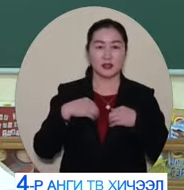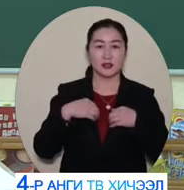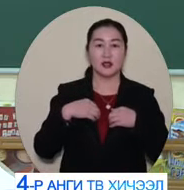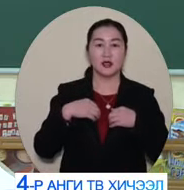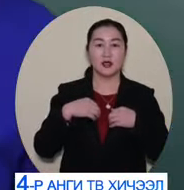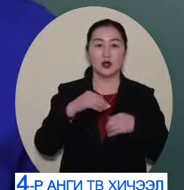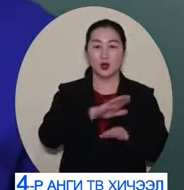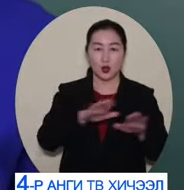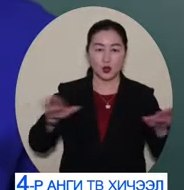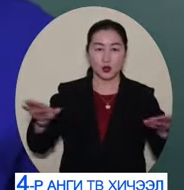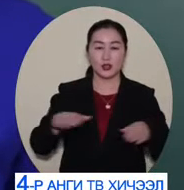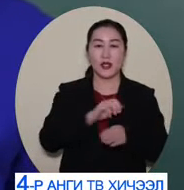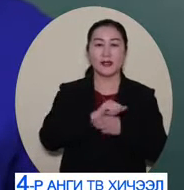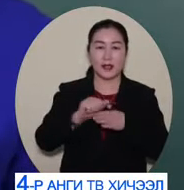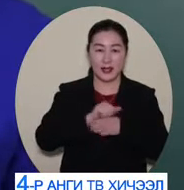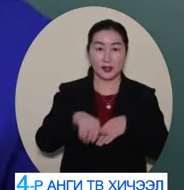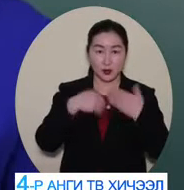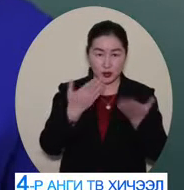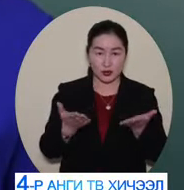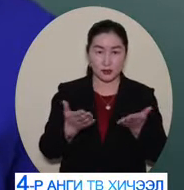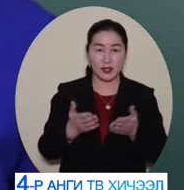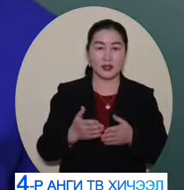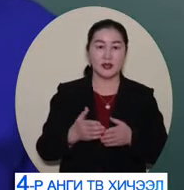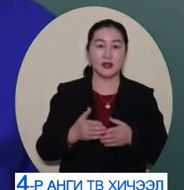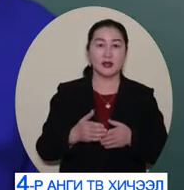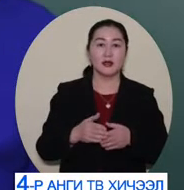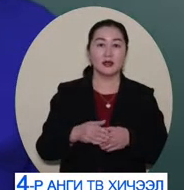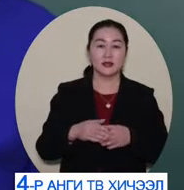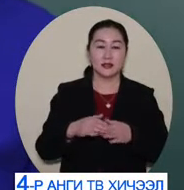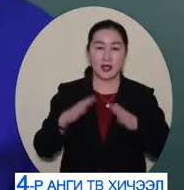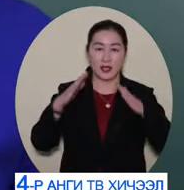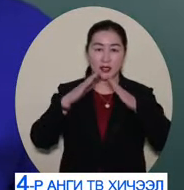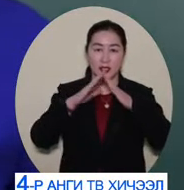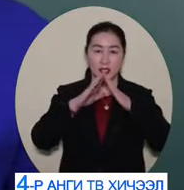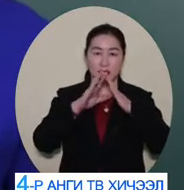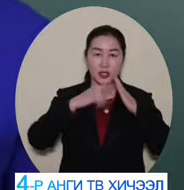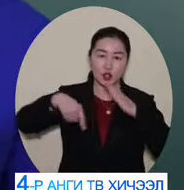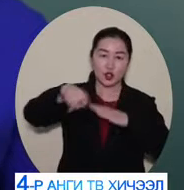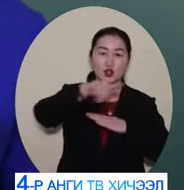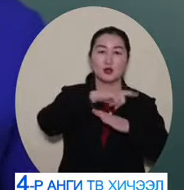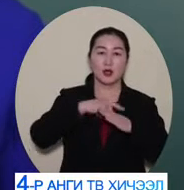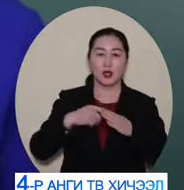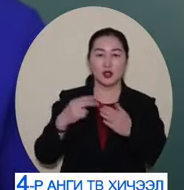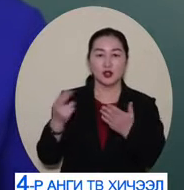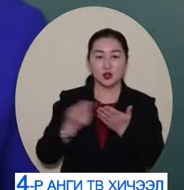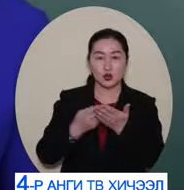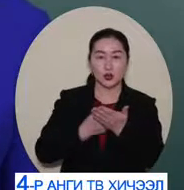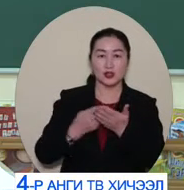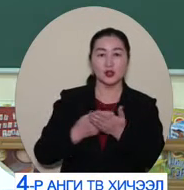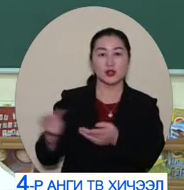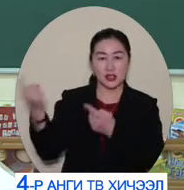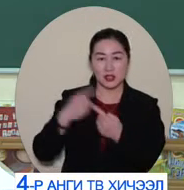өгөж өгсөн гэхээр гэр орчмынхаа зүйлсүүдийг зураа дээрээ гэсэн даалгавар өгчээ. Хүүхэд бүр л янз